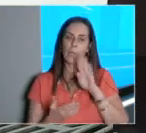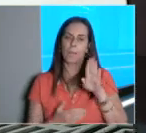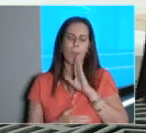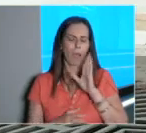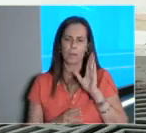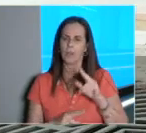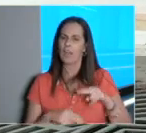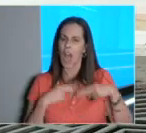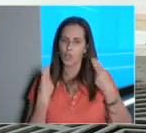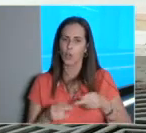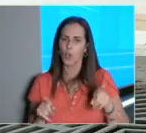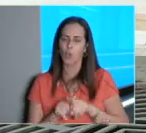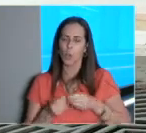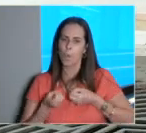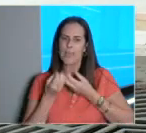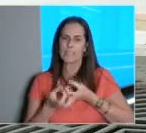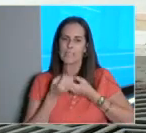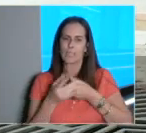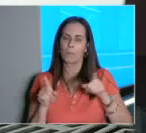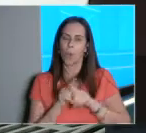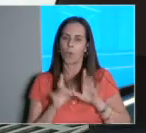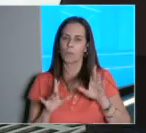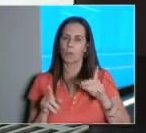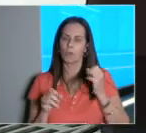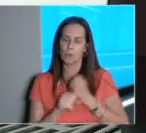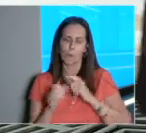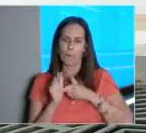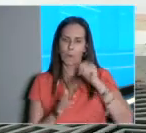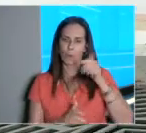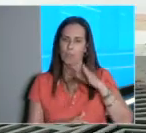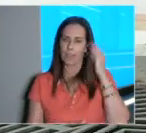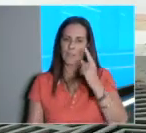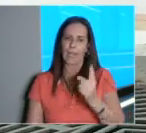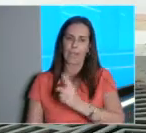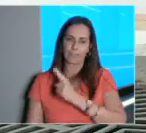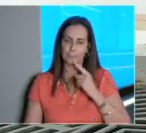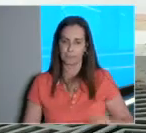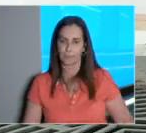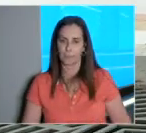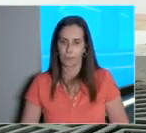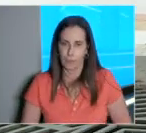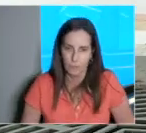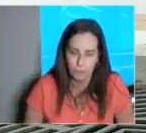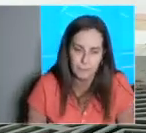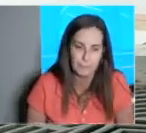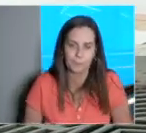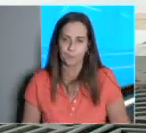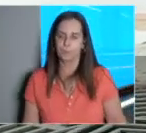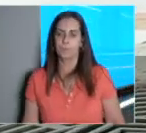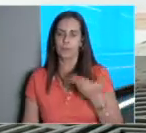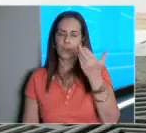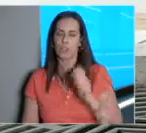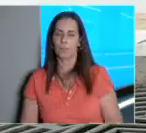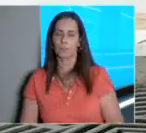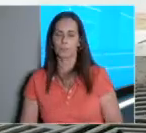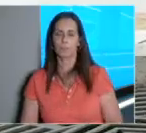בעיה לחזור בפעם האלף על אותו מסר, באותו לאט, כמו שעושה את זה בפעם הראשונה, ויש לנו גברת נחמדה וחביבה, שגרה בכפר סבא, שרוצה לדבר איתנו בשידור חי כאן